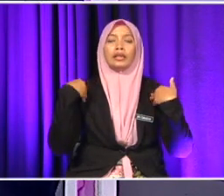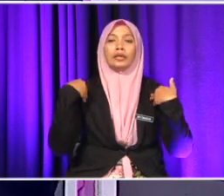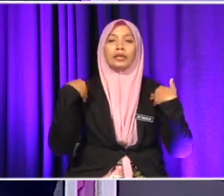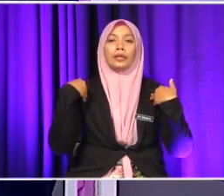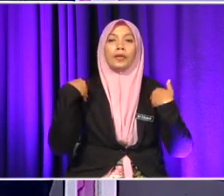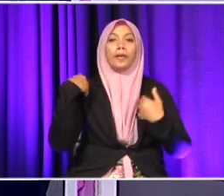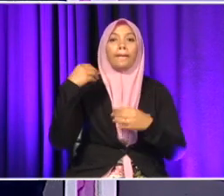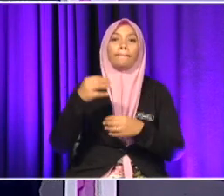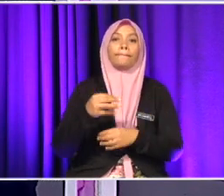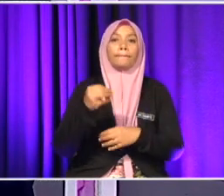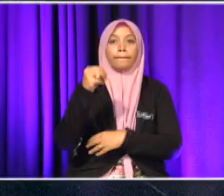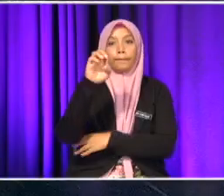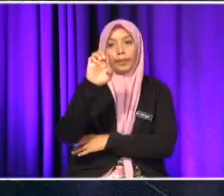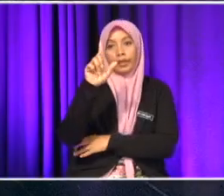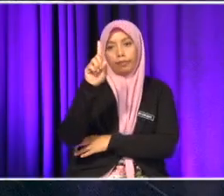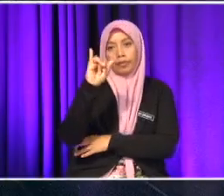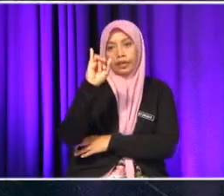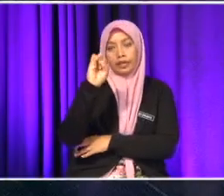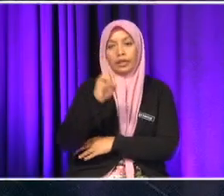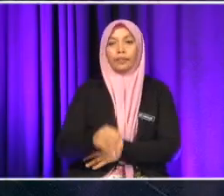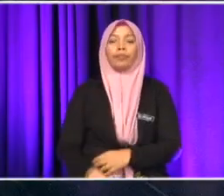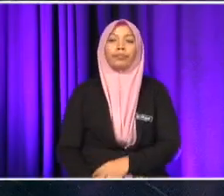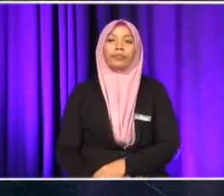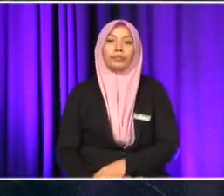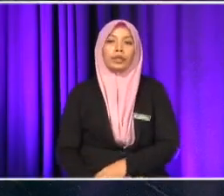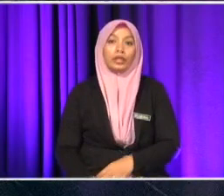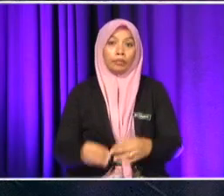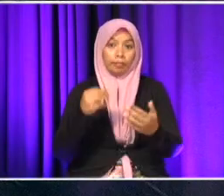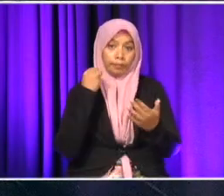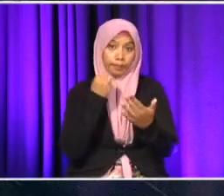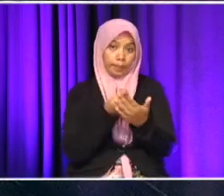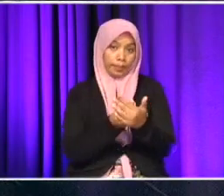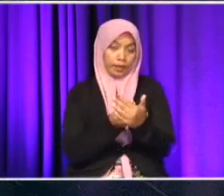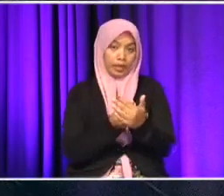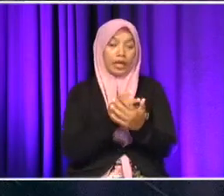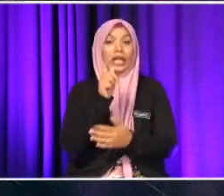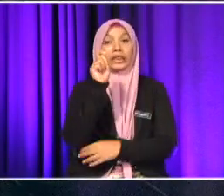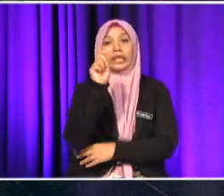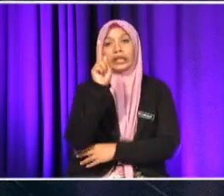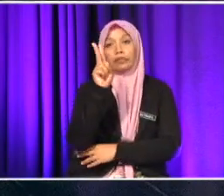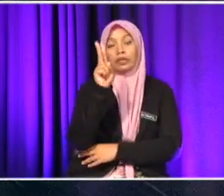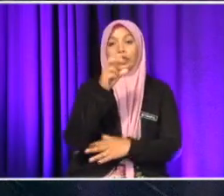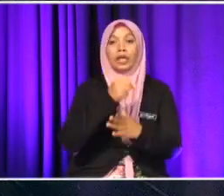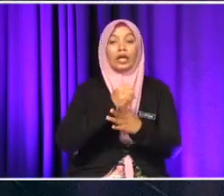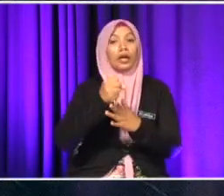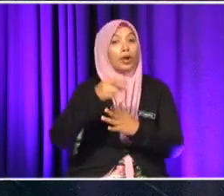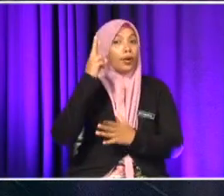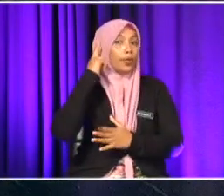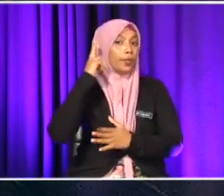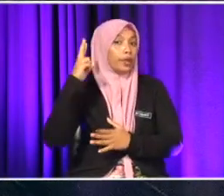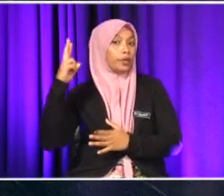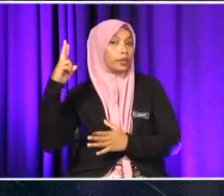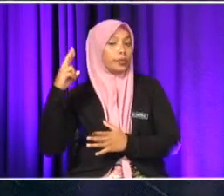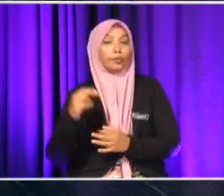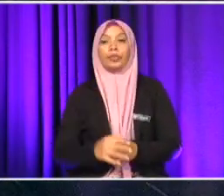media media sosial Ceko selainnya Padahal tadi Vision dan review lebih